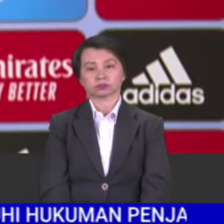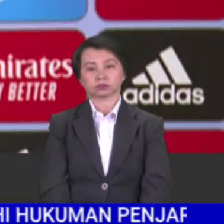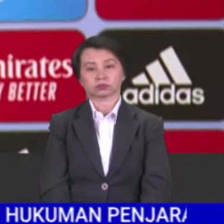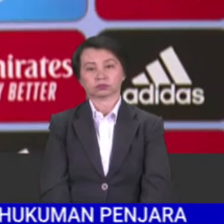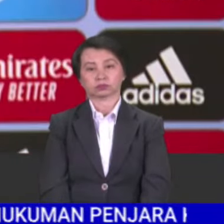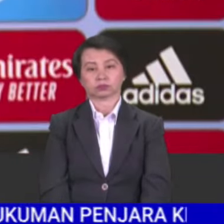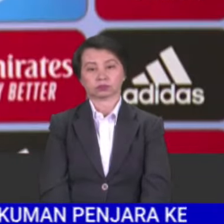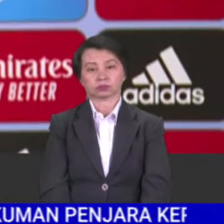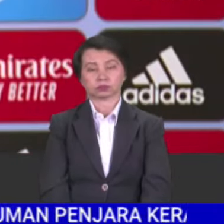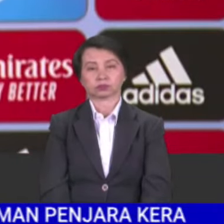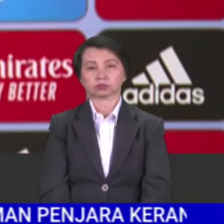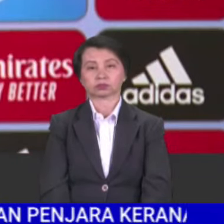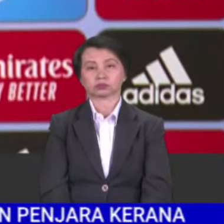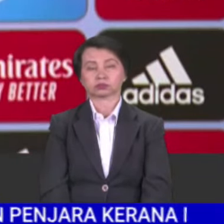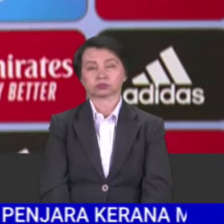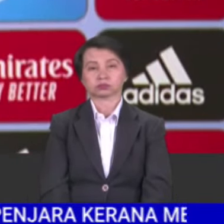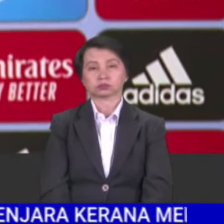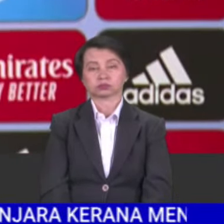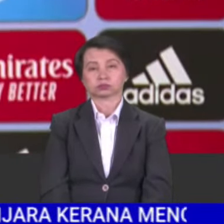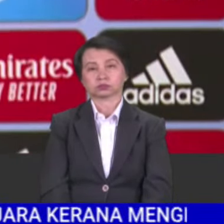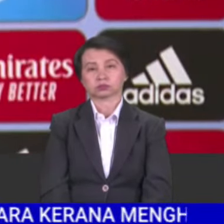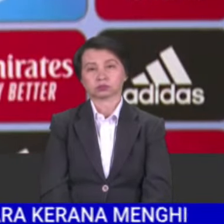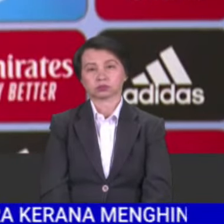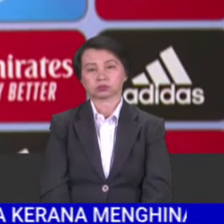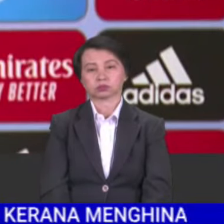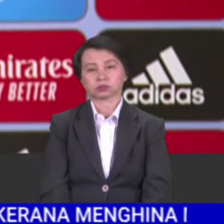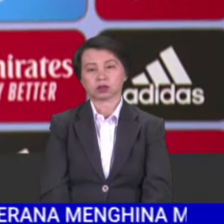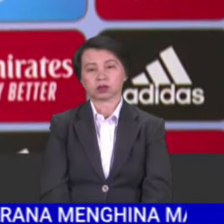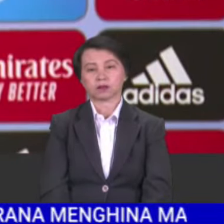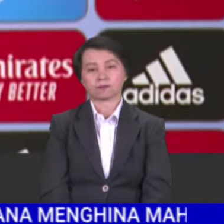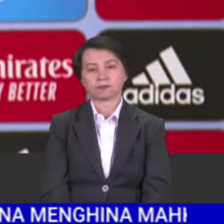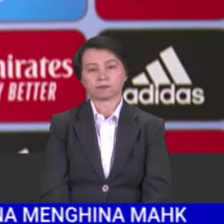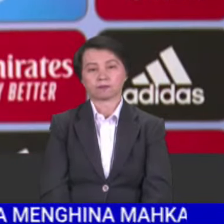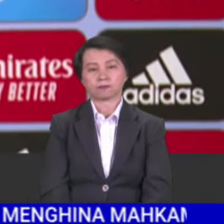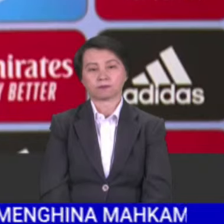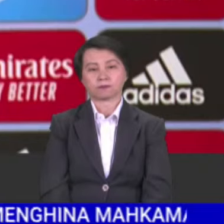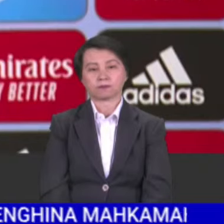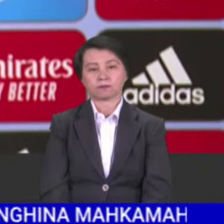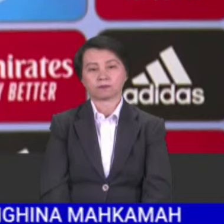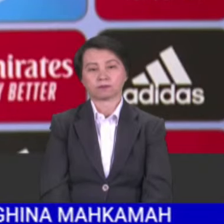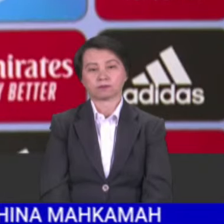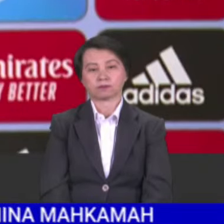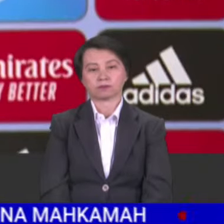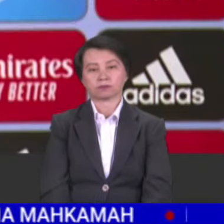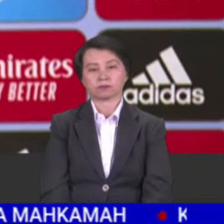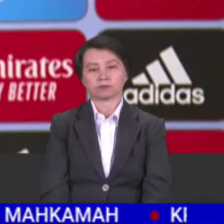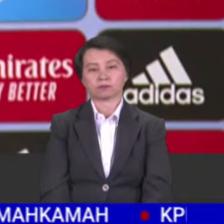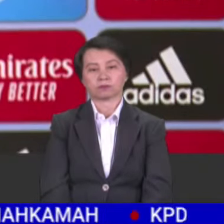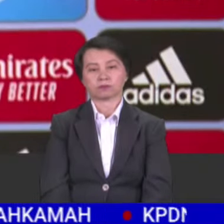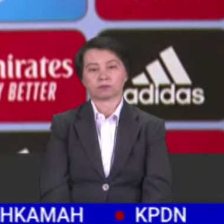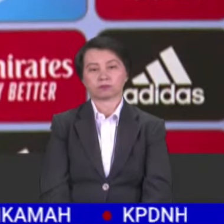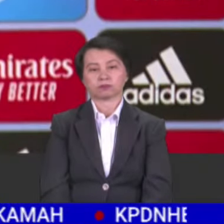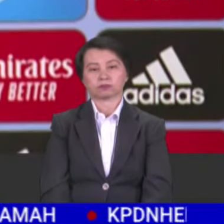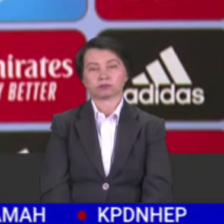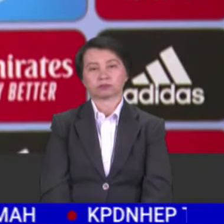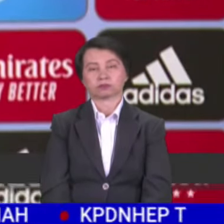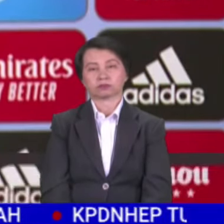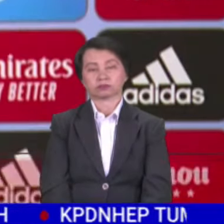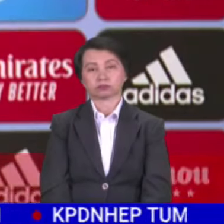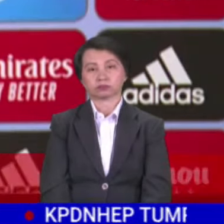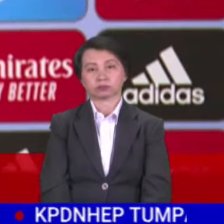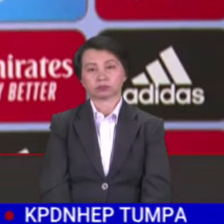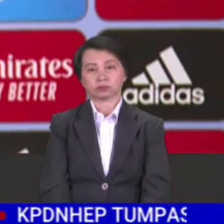que quitamos a creo a rival más acreditado de esta competición, de esta